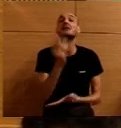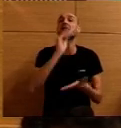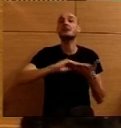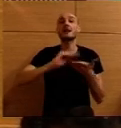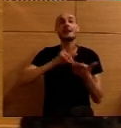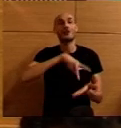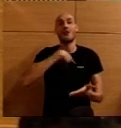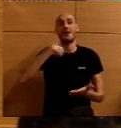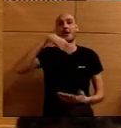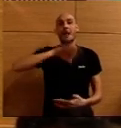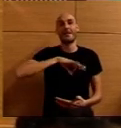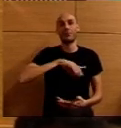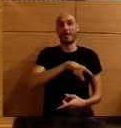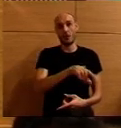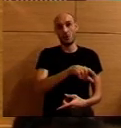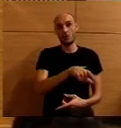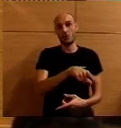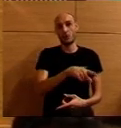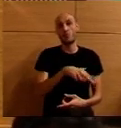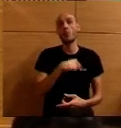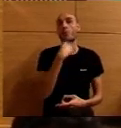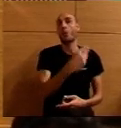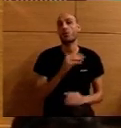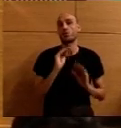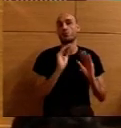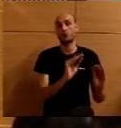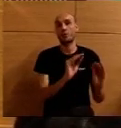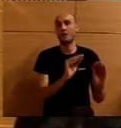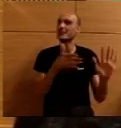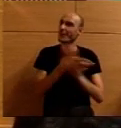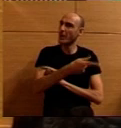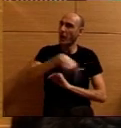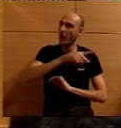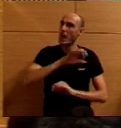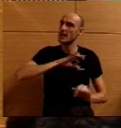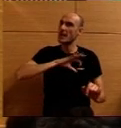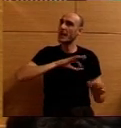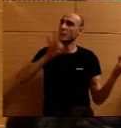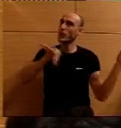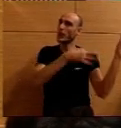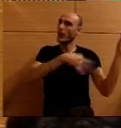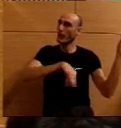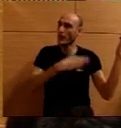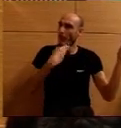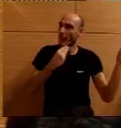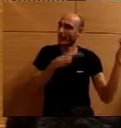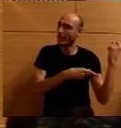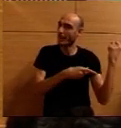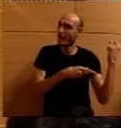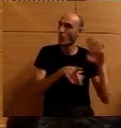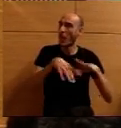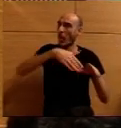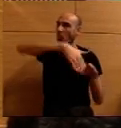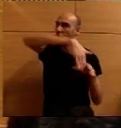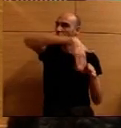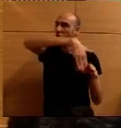dient que estem parlant de demagogia? Estan parlant de demagogia els sindicats o el secretari general? Perquè jo l'únic que